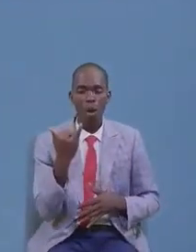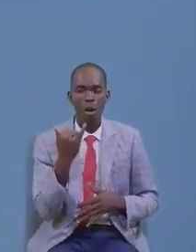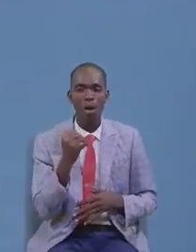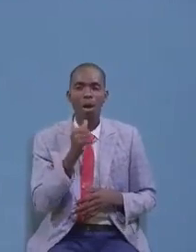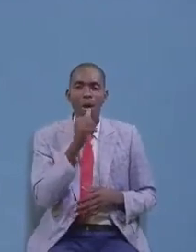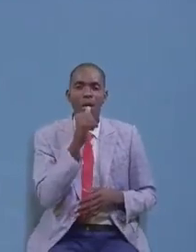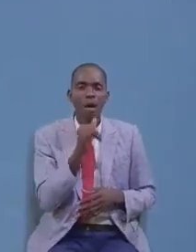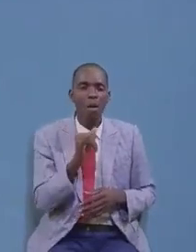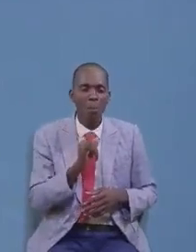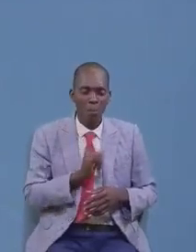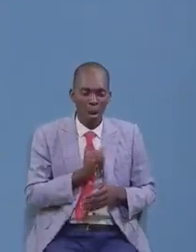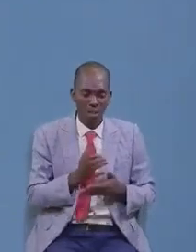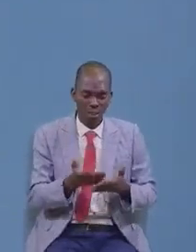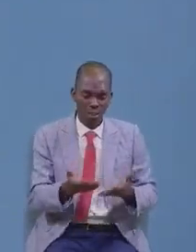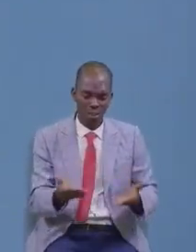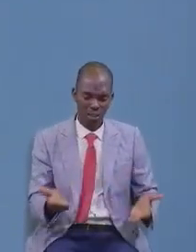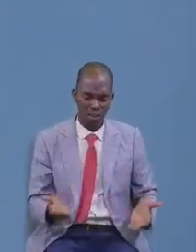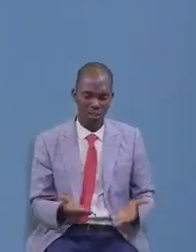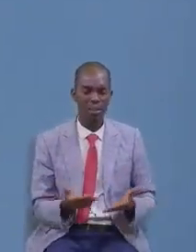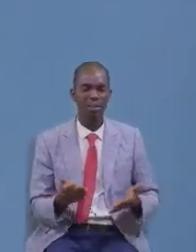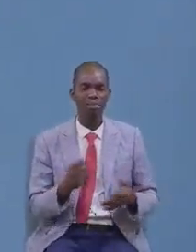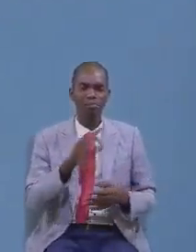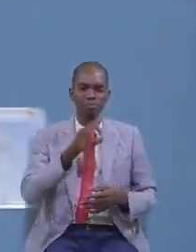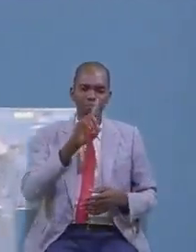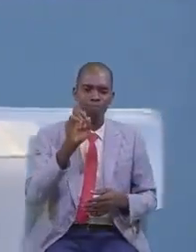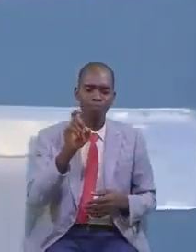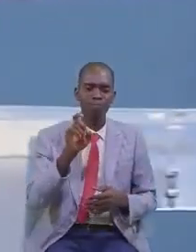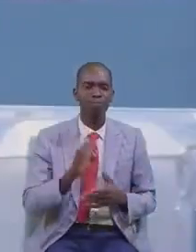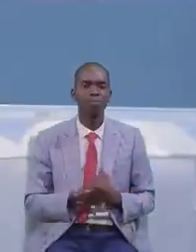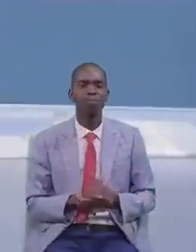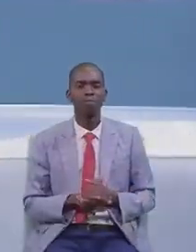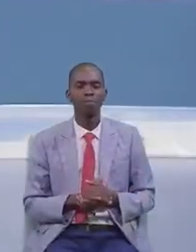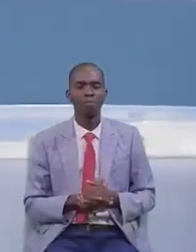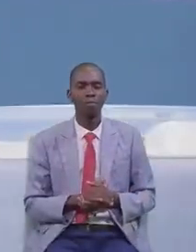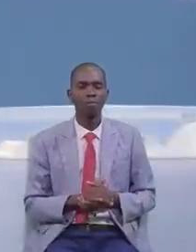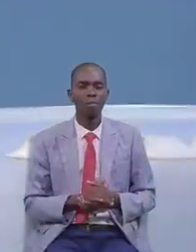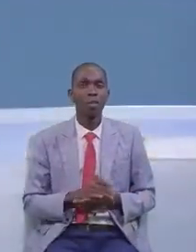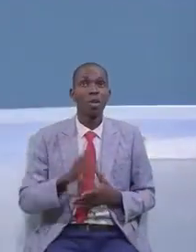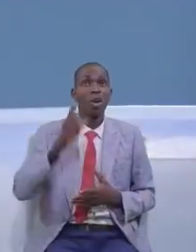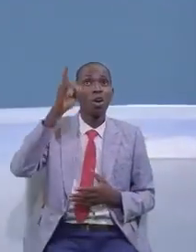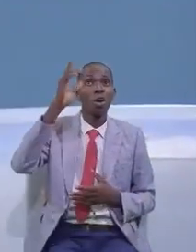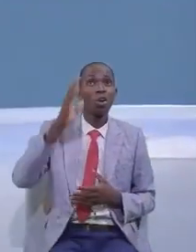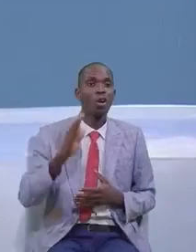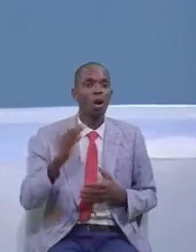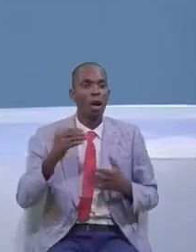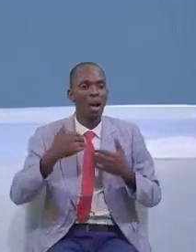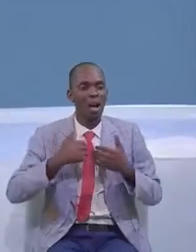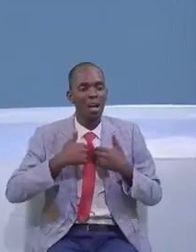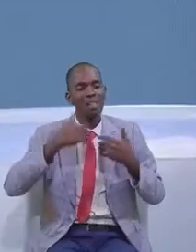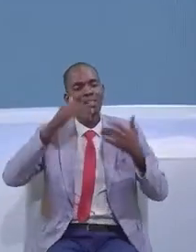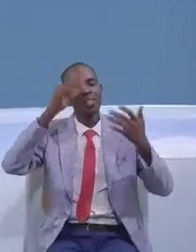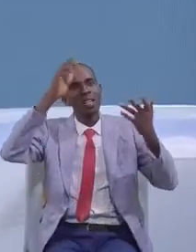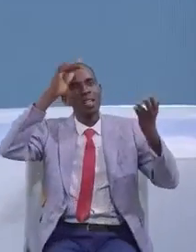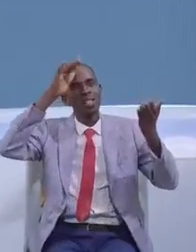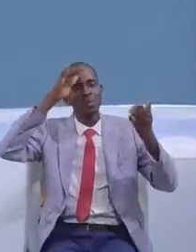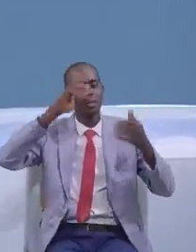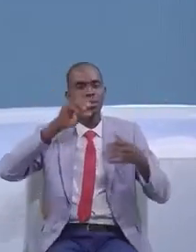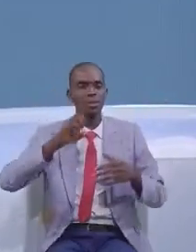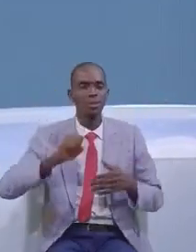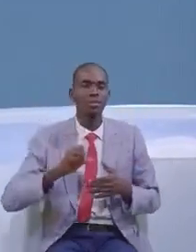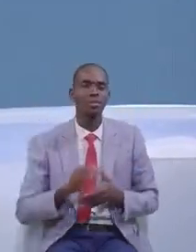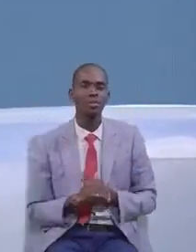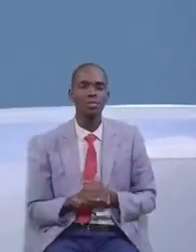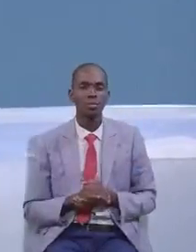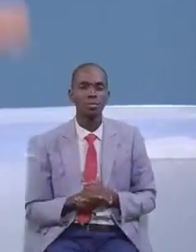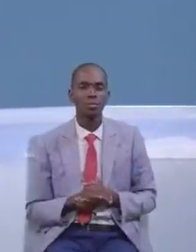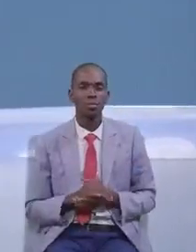am I here? నేను ఇక్కడే ఎందుకున్నాను? God has expectation. దేవునికి ఒక ఎదురు చూపు